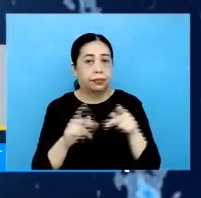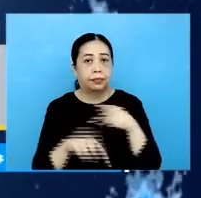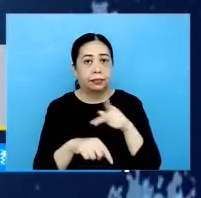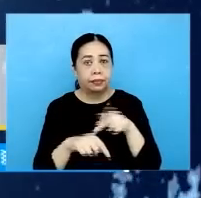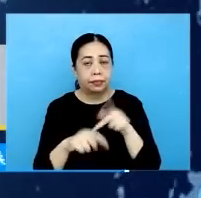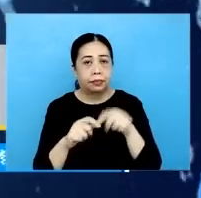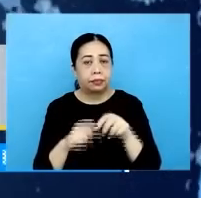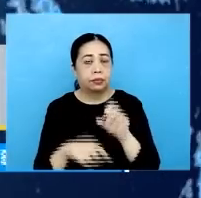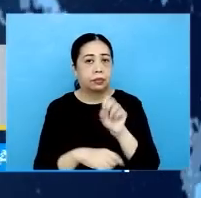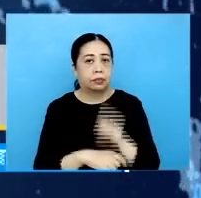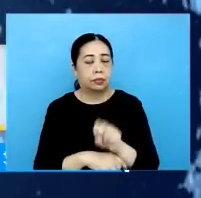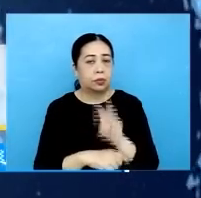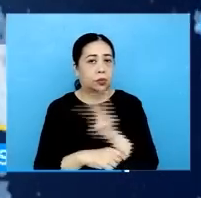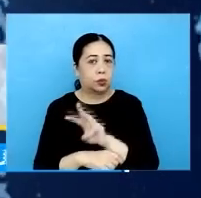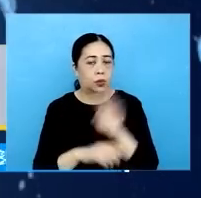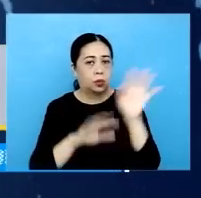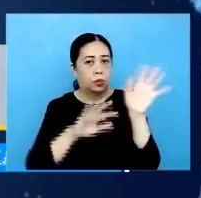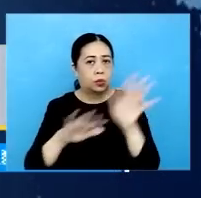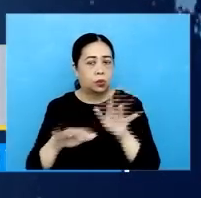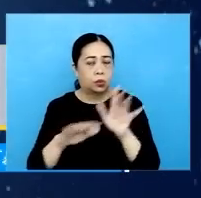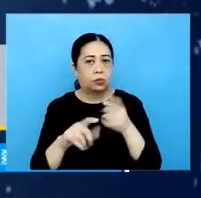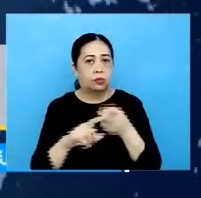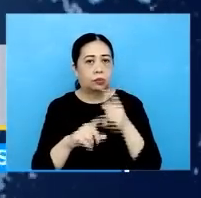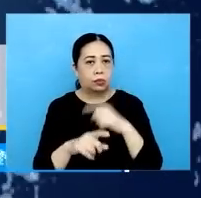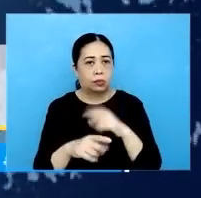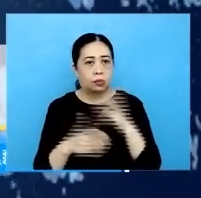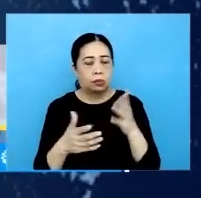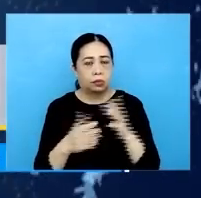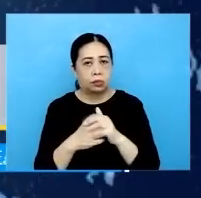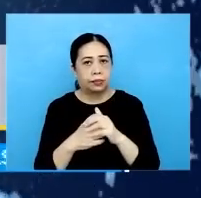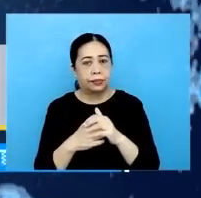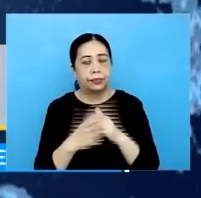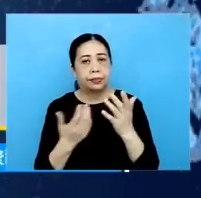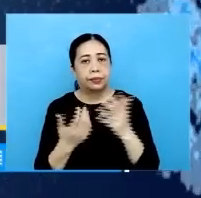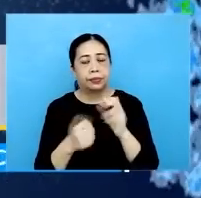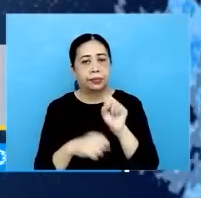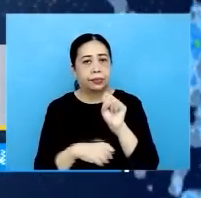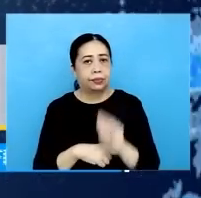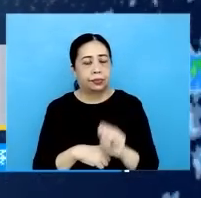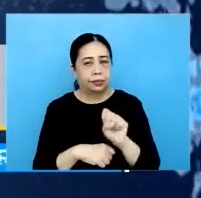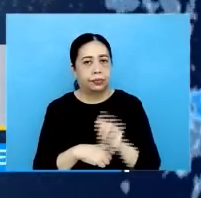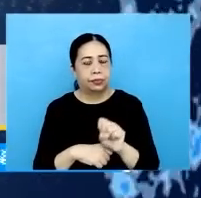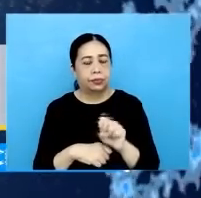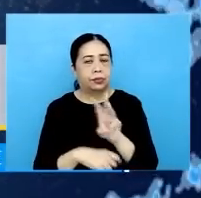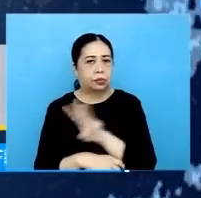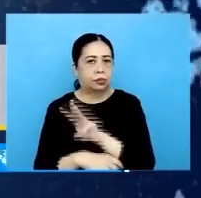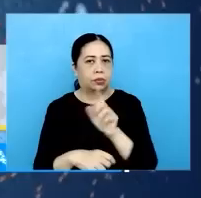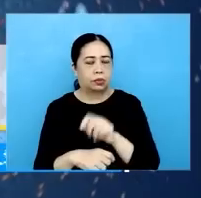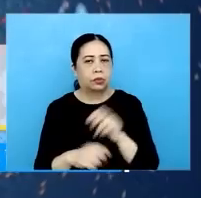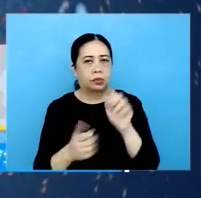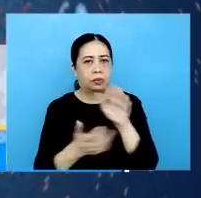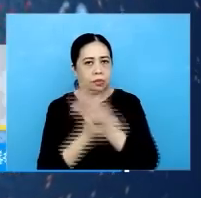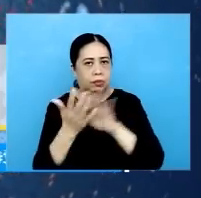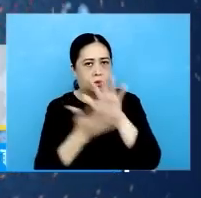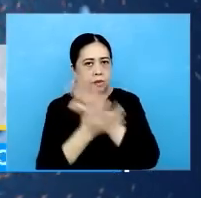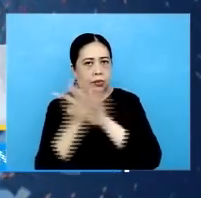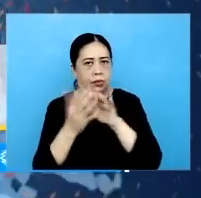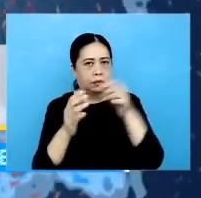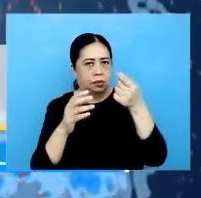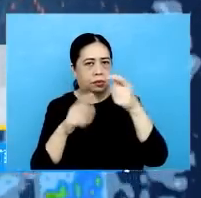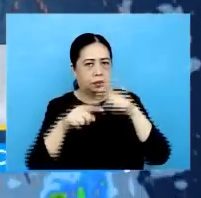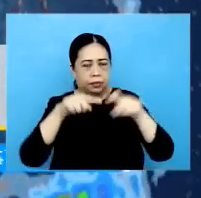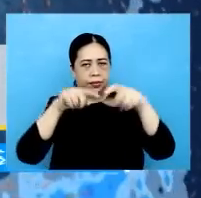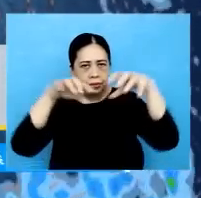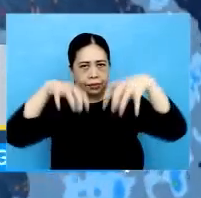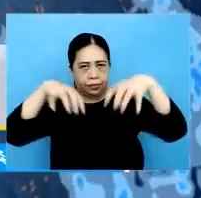Itong southwesterly wind flow o yung hangin na nanggagaling sa timog kanluran ang nagdudulot ng maulap na kalangitan na may mga kalat-kalat na